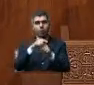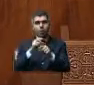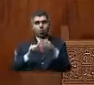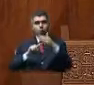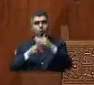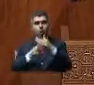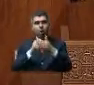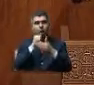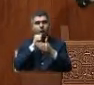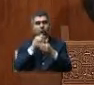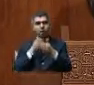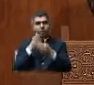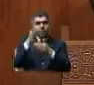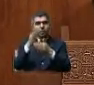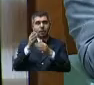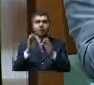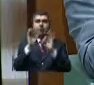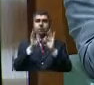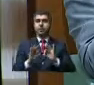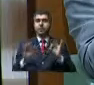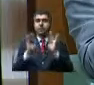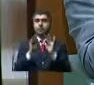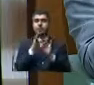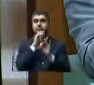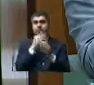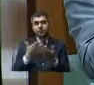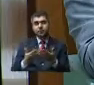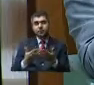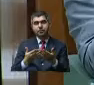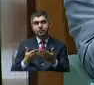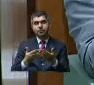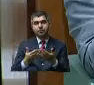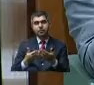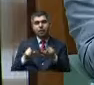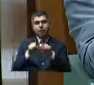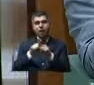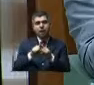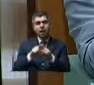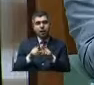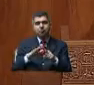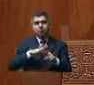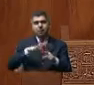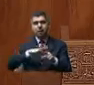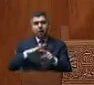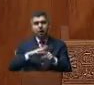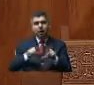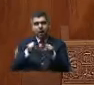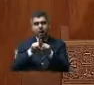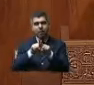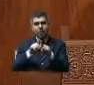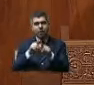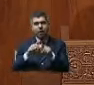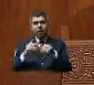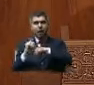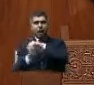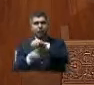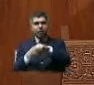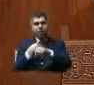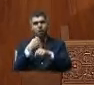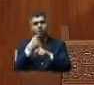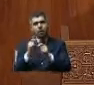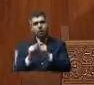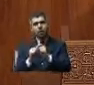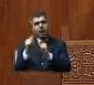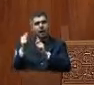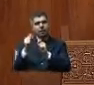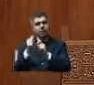لها الضوء ويوصل لها حتى الماء. طبعا ماشي بنفس الطريقه اللي كيوصل للمدن ولكن كيوصل الماء ما تيكونش بعيد بزاف ماشي